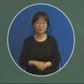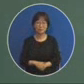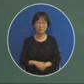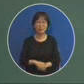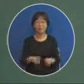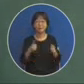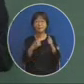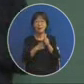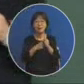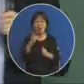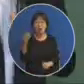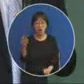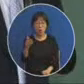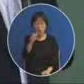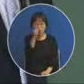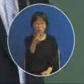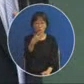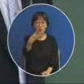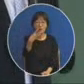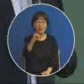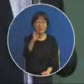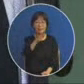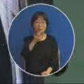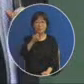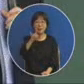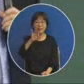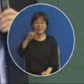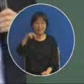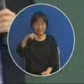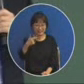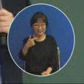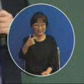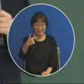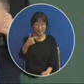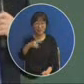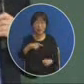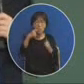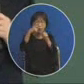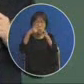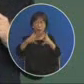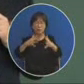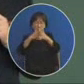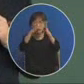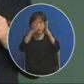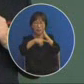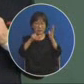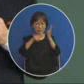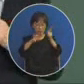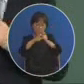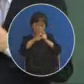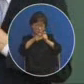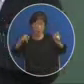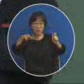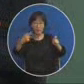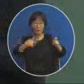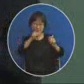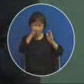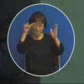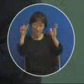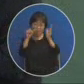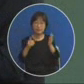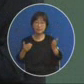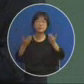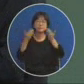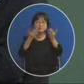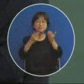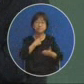Holy Mason. Holy Mason. 오래 걸리더라도 내 인생을 다 드리고 가야 되는 거 아니냐? Even if it takes a long time, should I not give